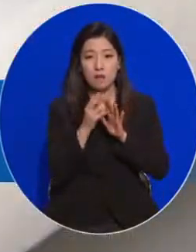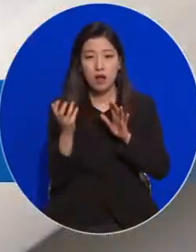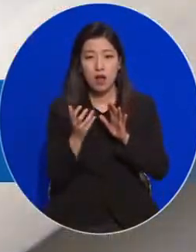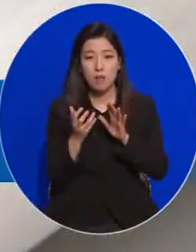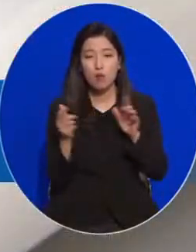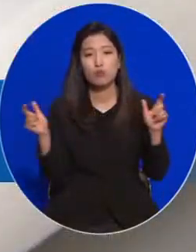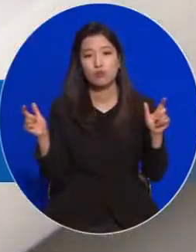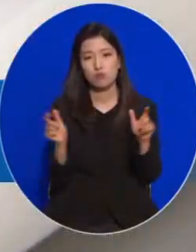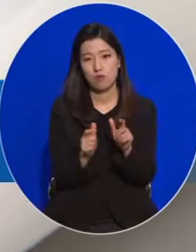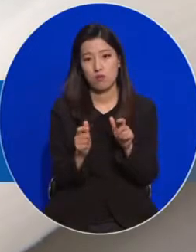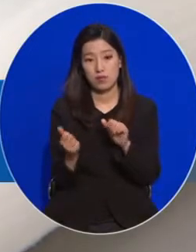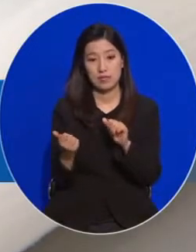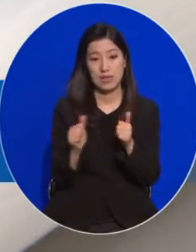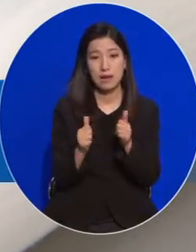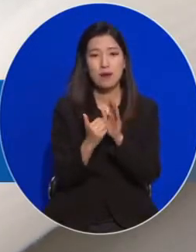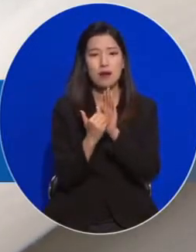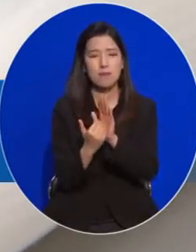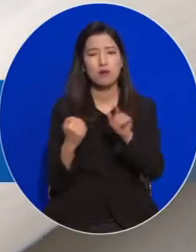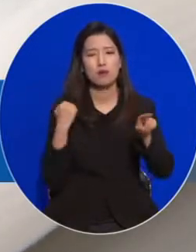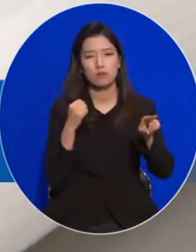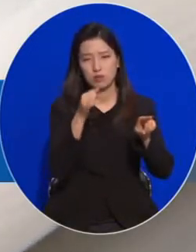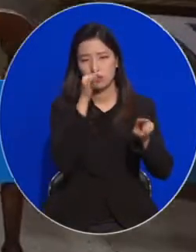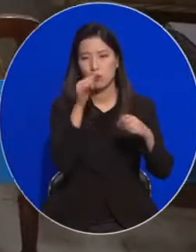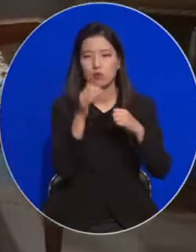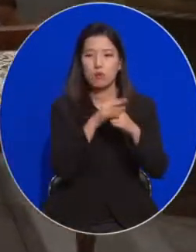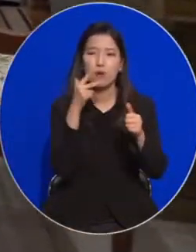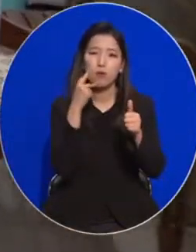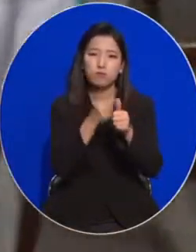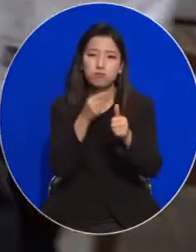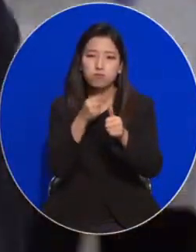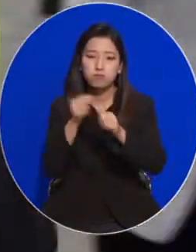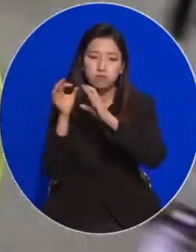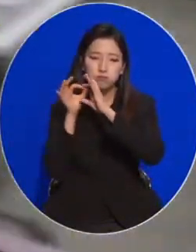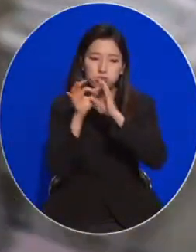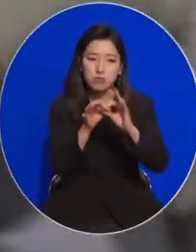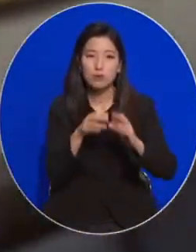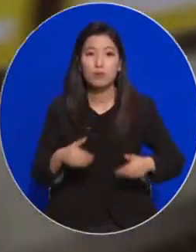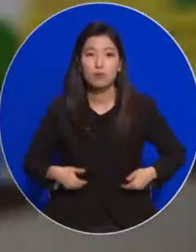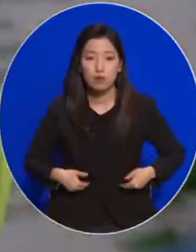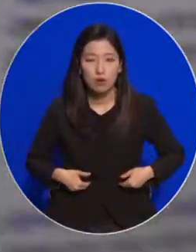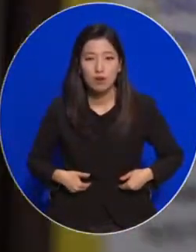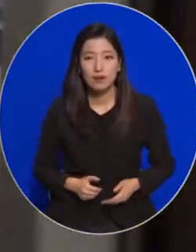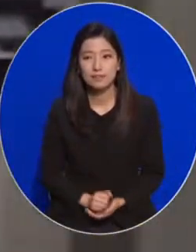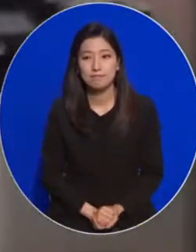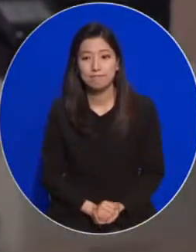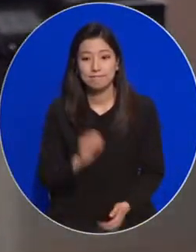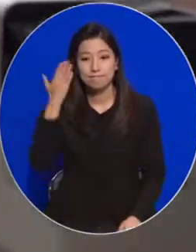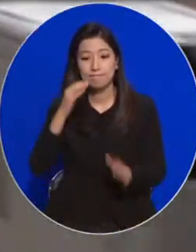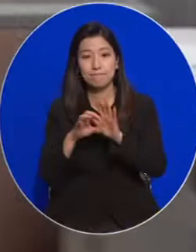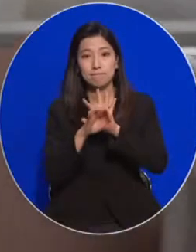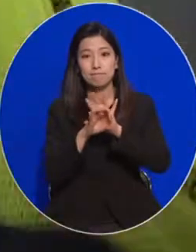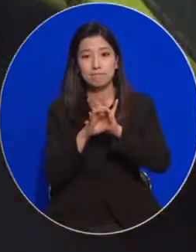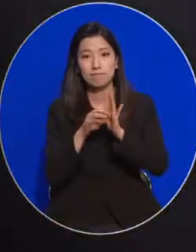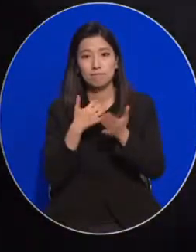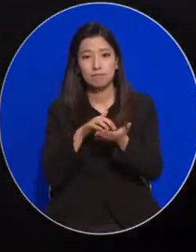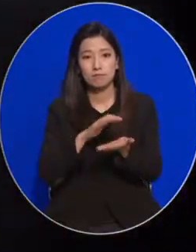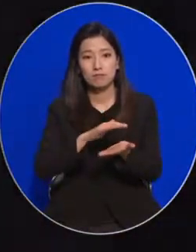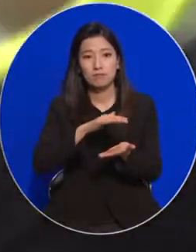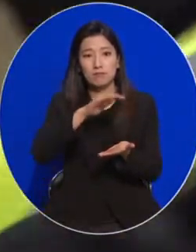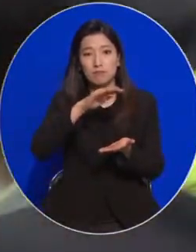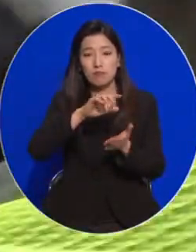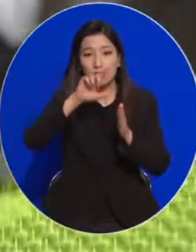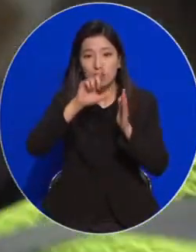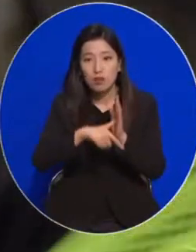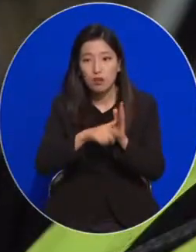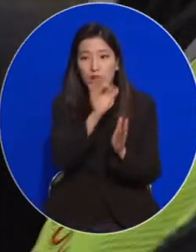효과적이라며 계속 접종할 것을 권고했습니다. 코로나19 유행이 이어지는 상황에서 아스트라제네카